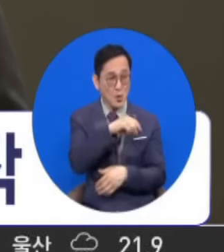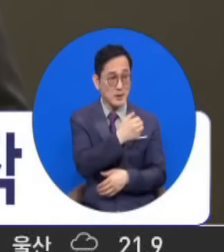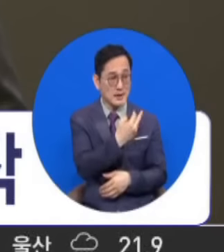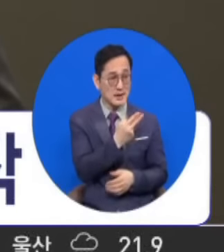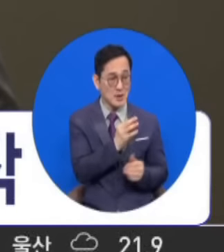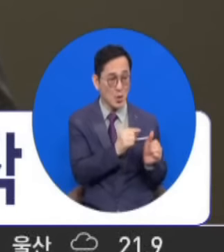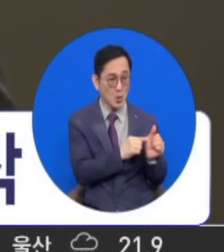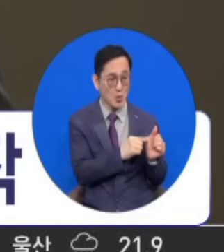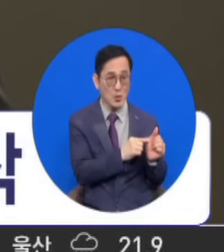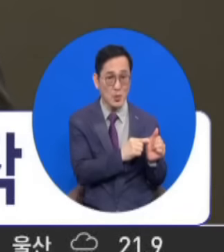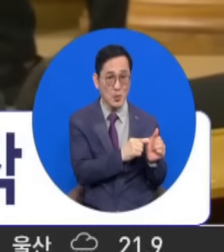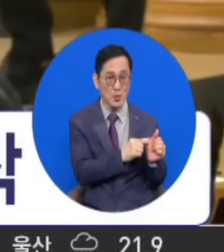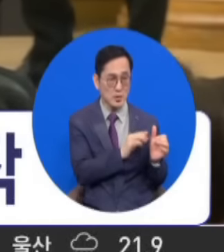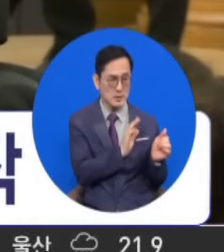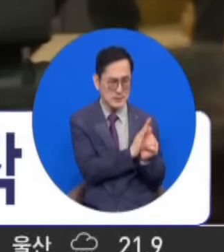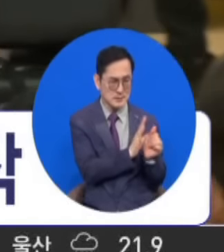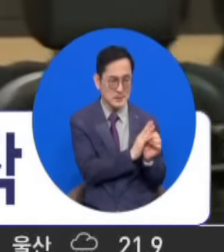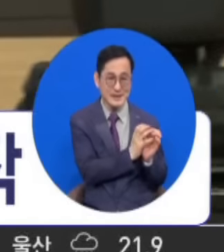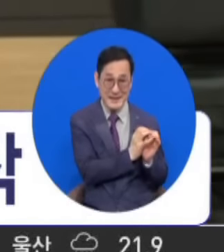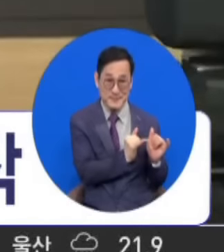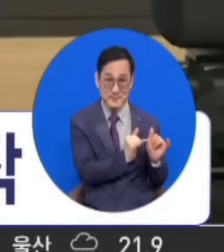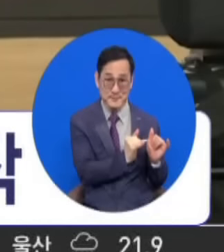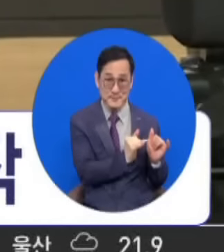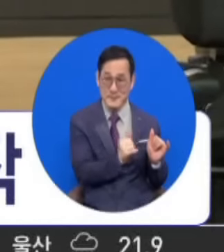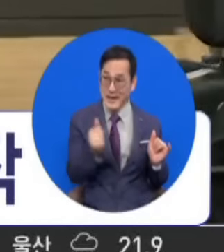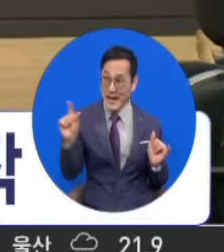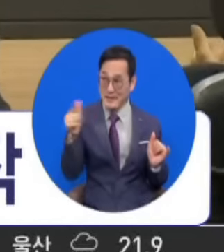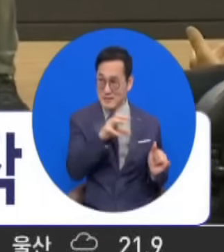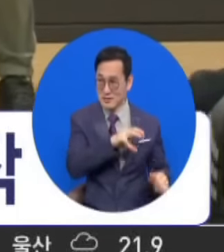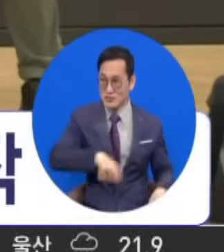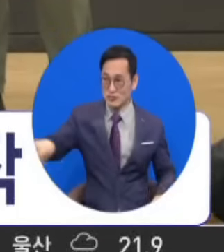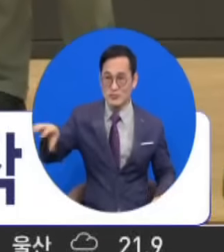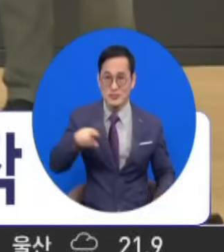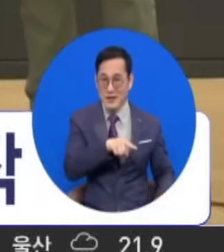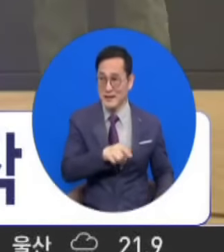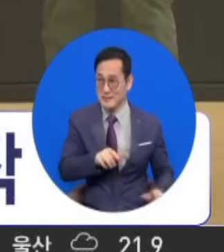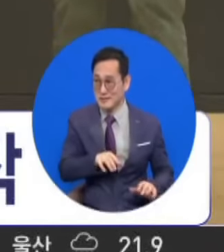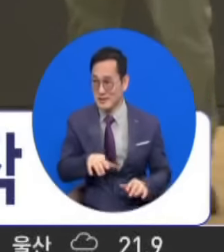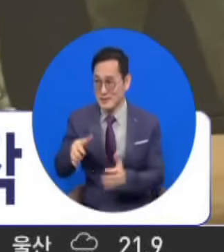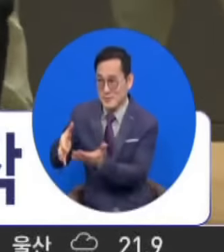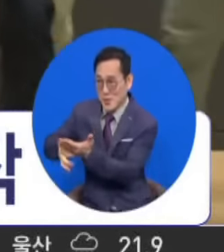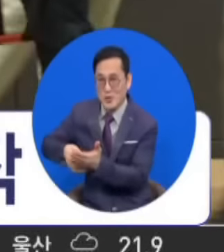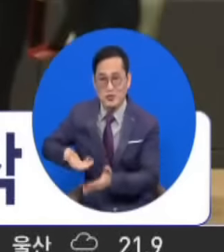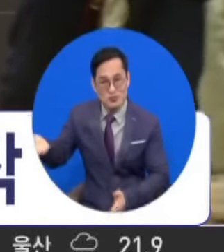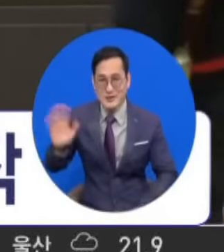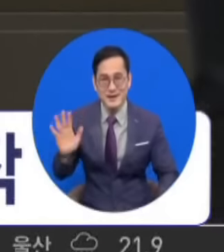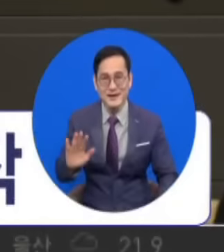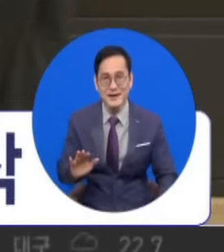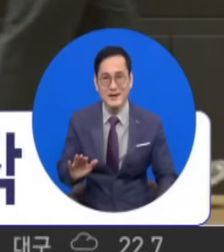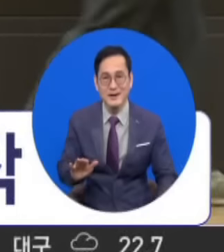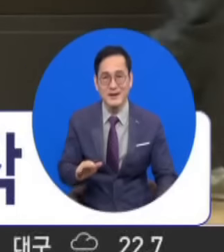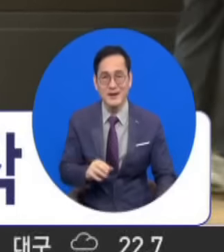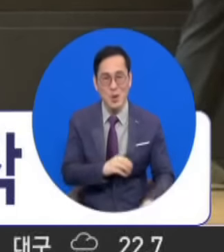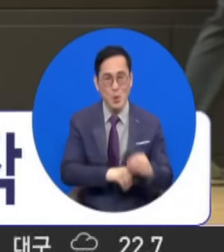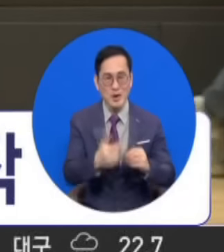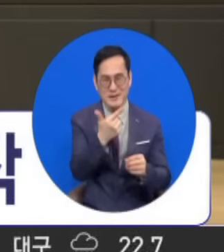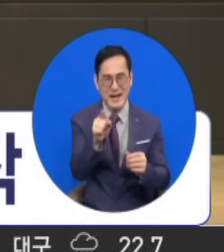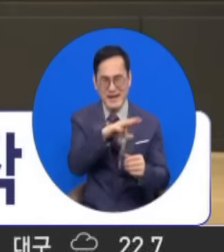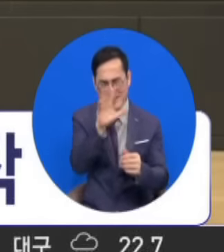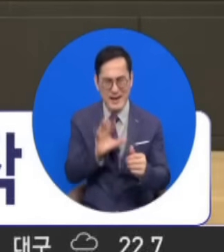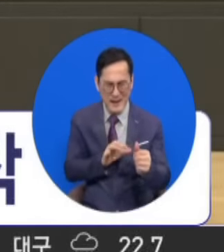원희룡 지지하는 그 표는 한동훈 위원장한테 안 갑니다. 멀리는 안 갑니다. 가까이는 나경원